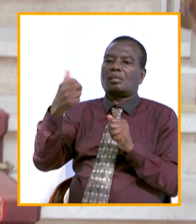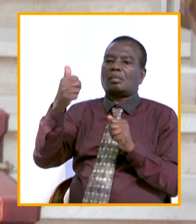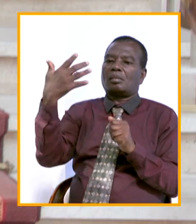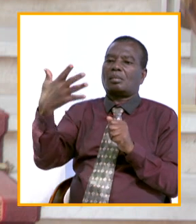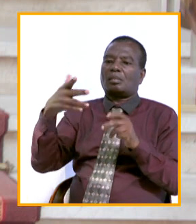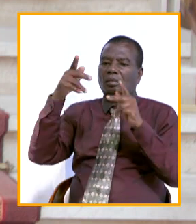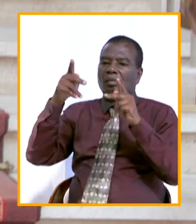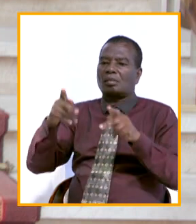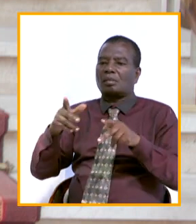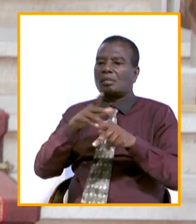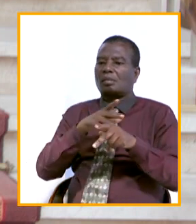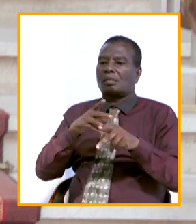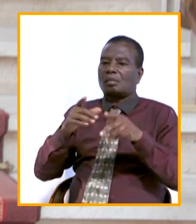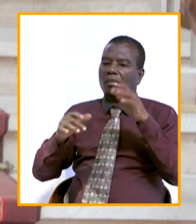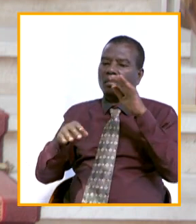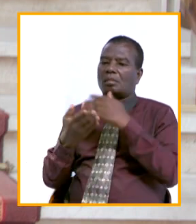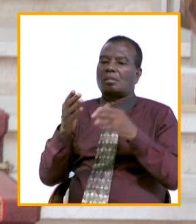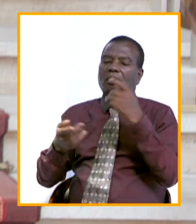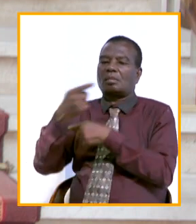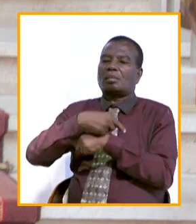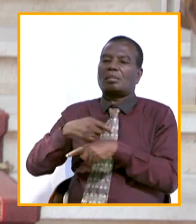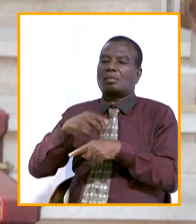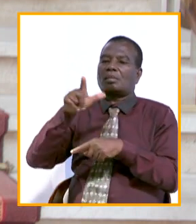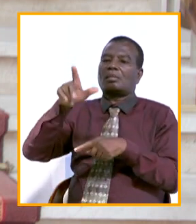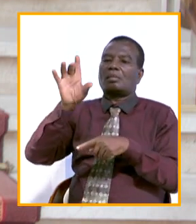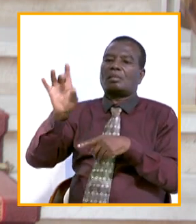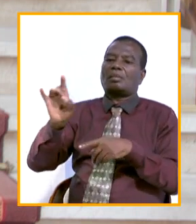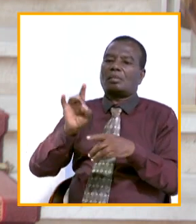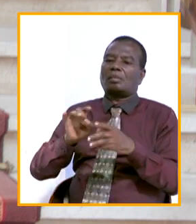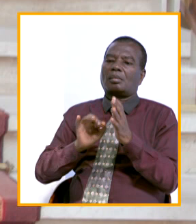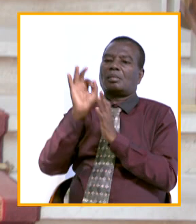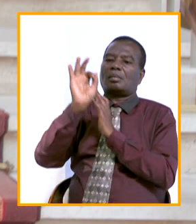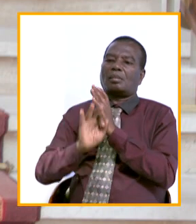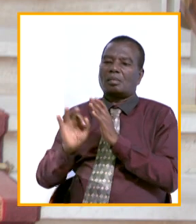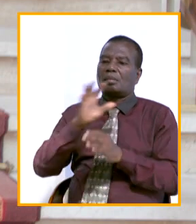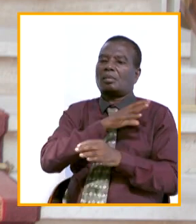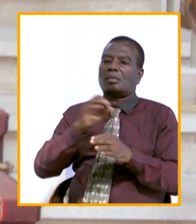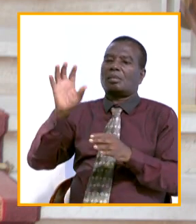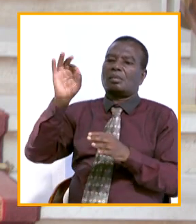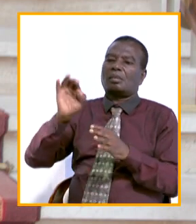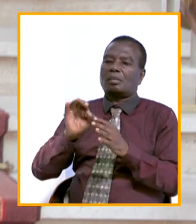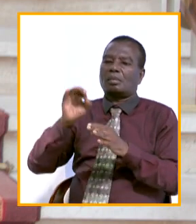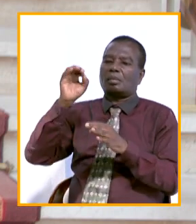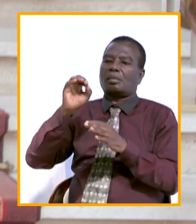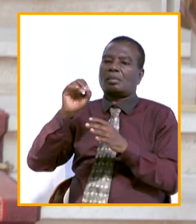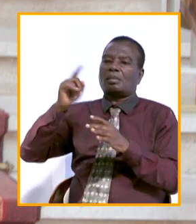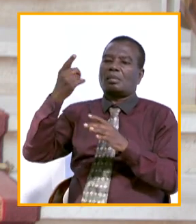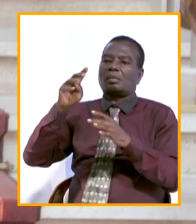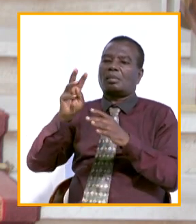jour notifiés en janvier, 28 en février et 9 sur la période du 1er au 23